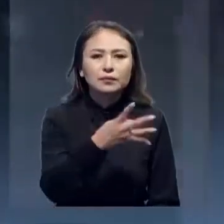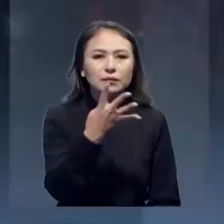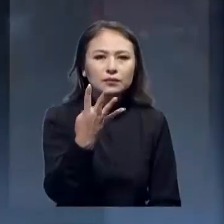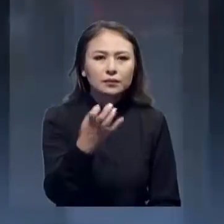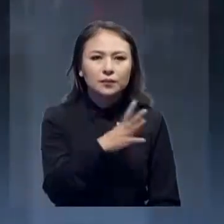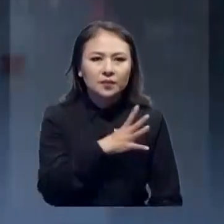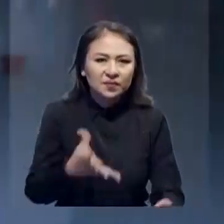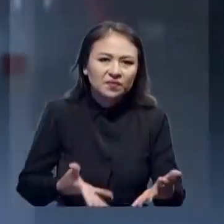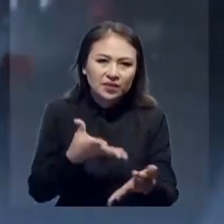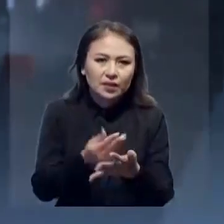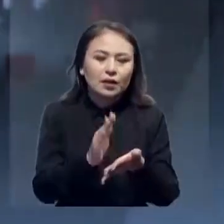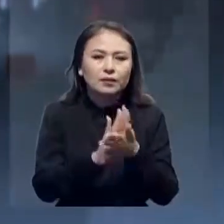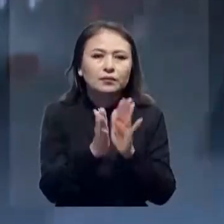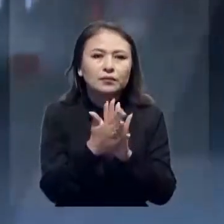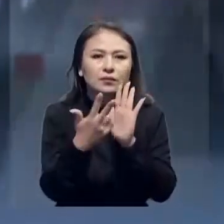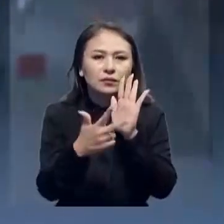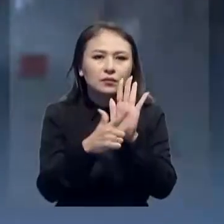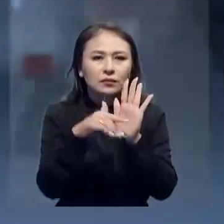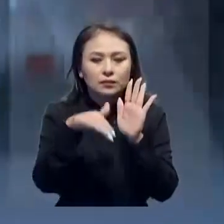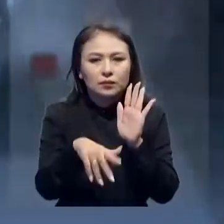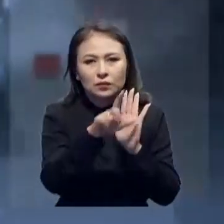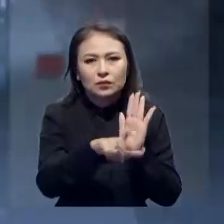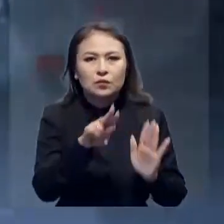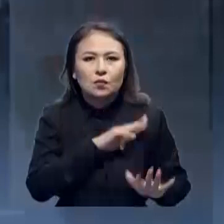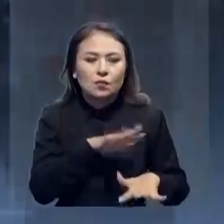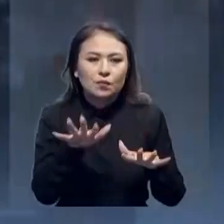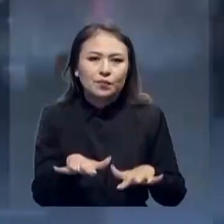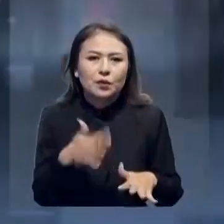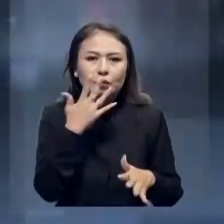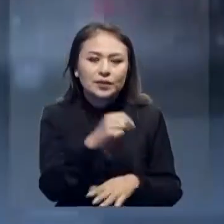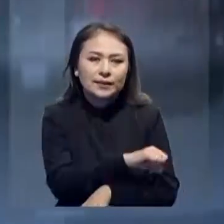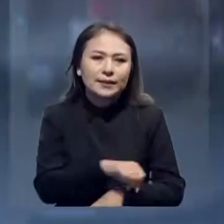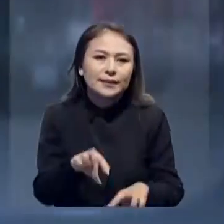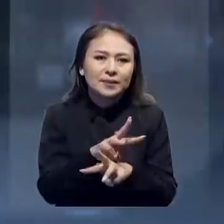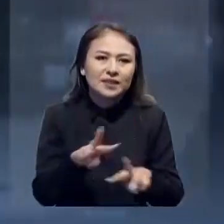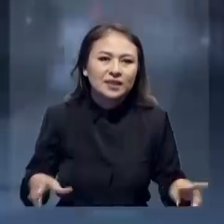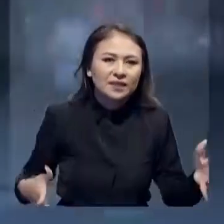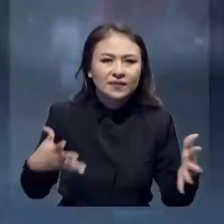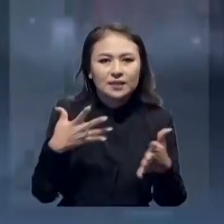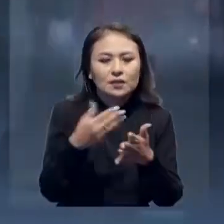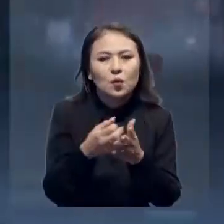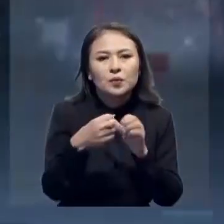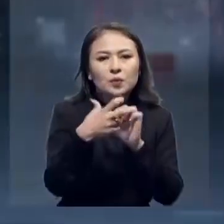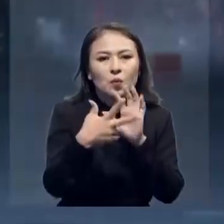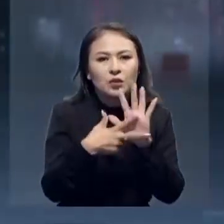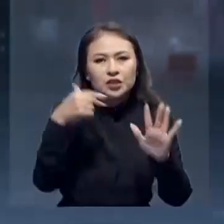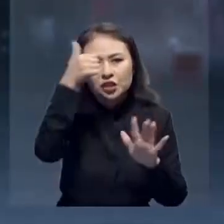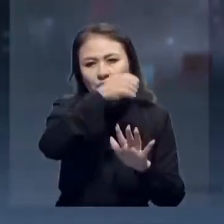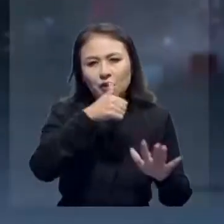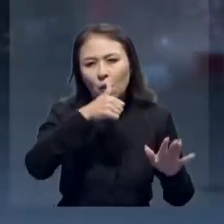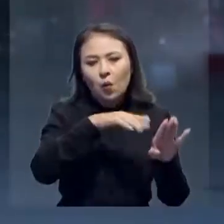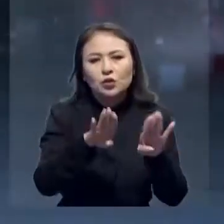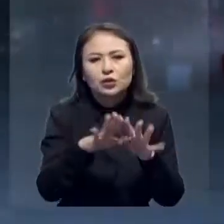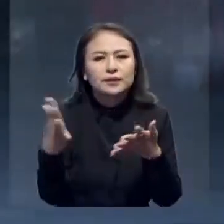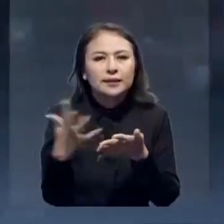1400-ден астам инвестициялық келісім, 37 мыңнан астам жұмыс орны. Бұл сыртқы істер министрлігі инвестиция комитетінің 18